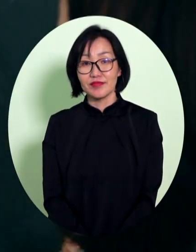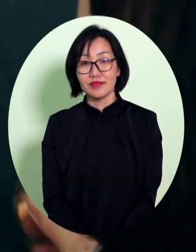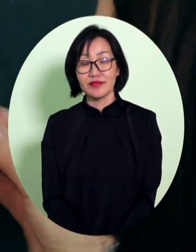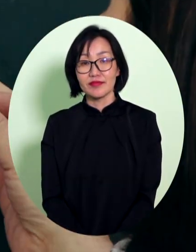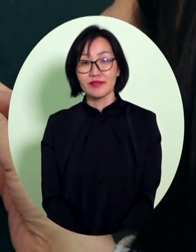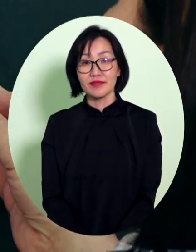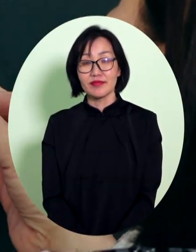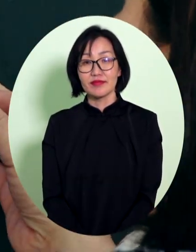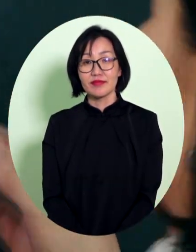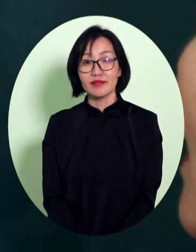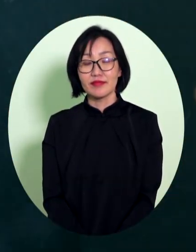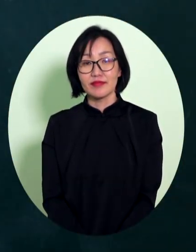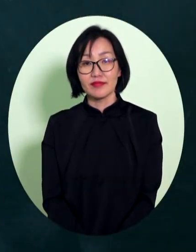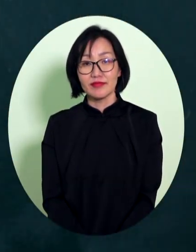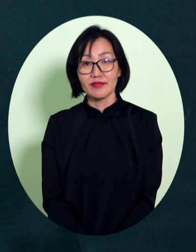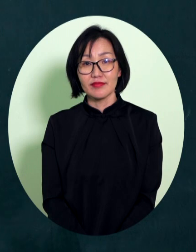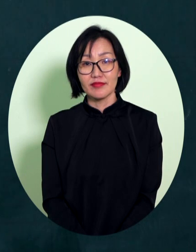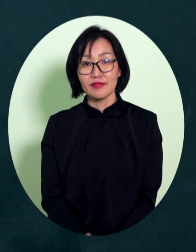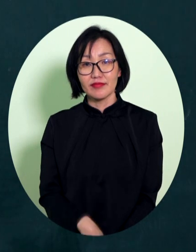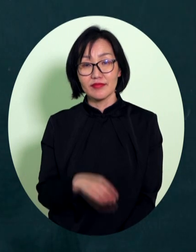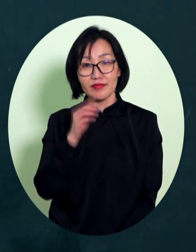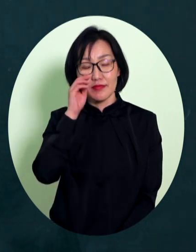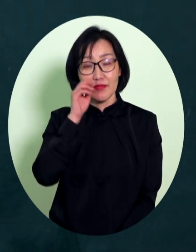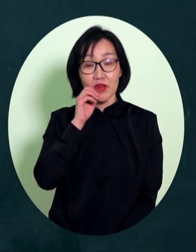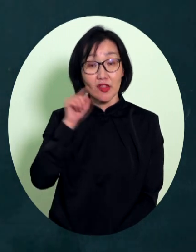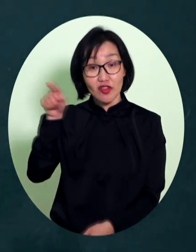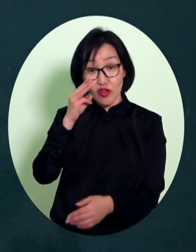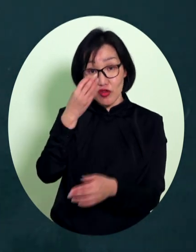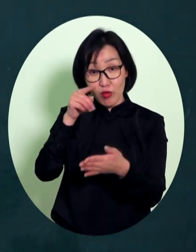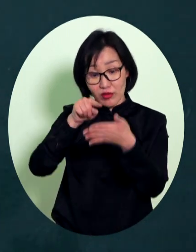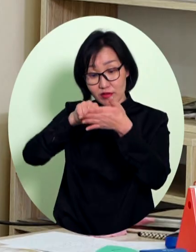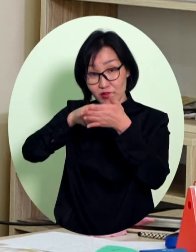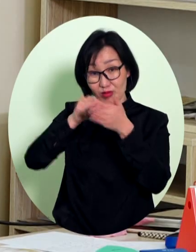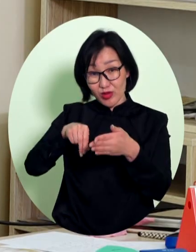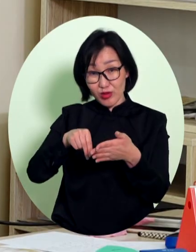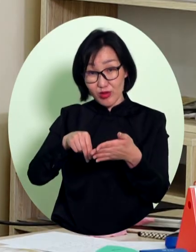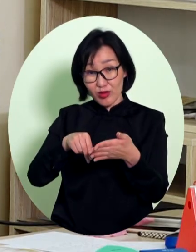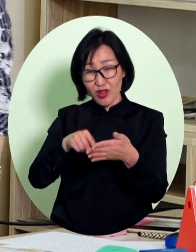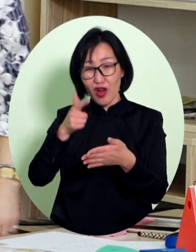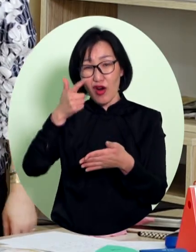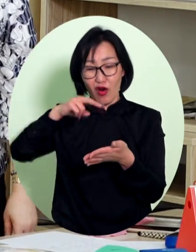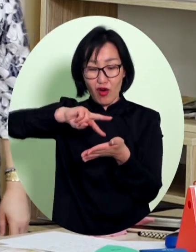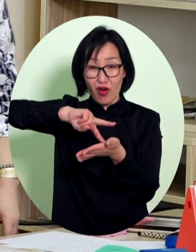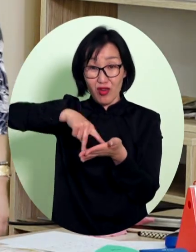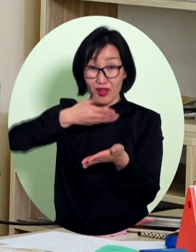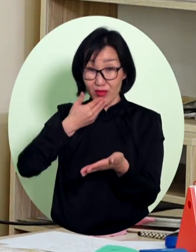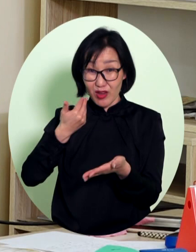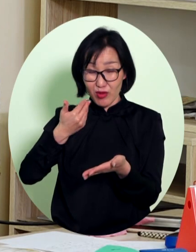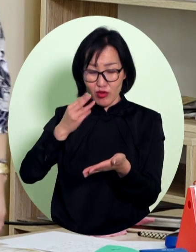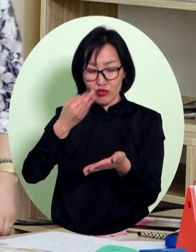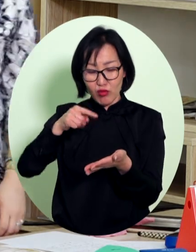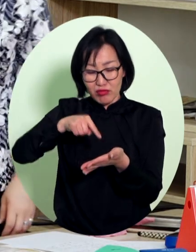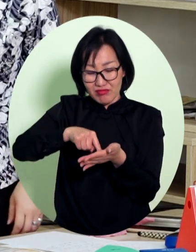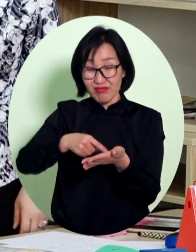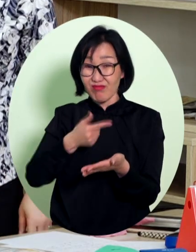тойрог зурлаа. За, одоо энд төвийг тэмдэглэж болох уу? Гортог ашиглаагүй учраас төвийг тэмдэглэж